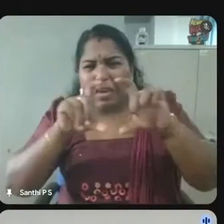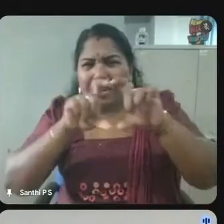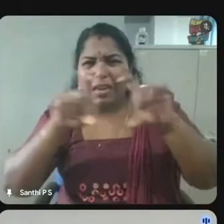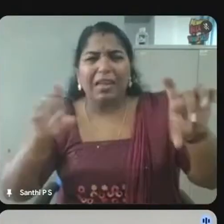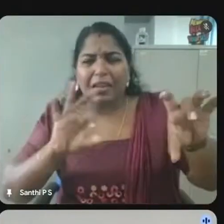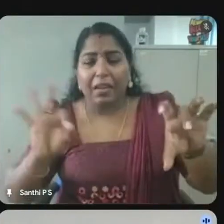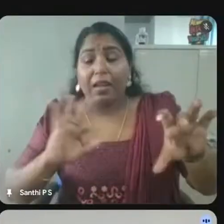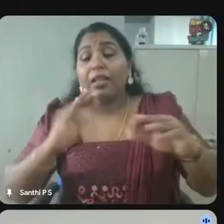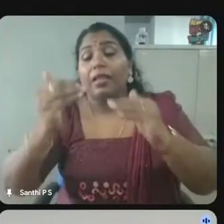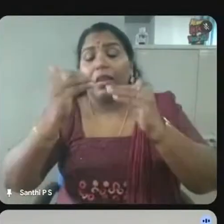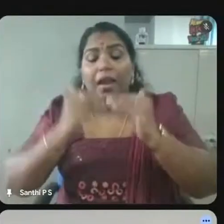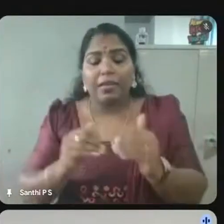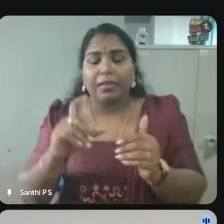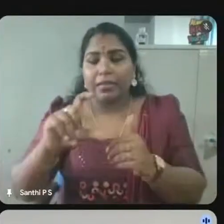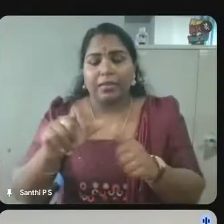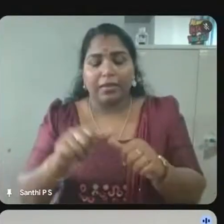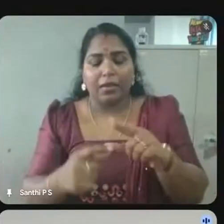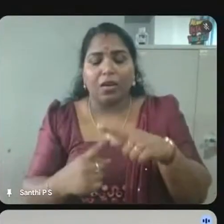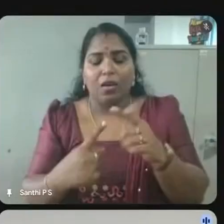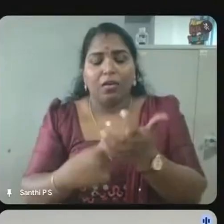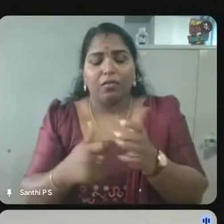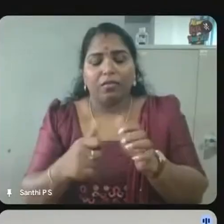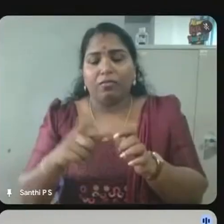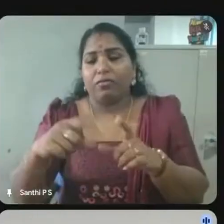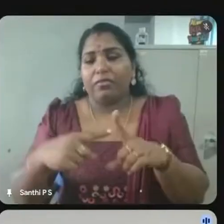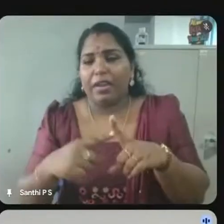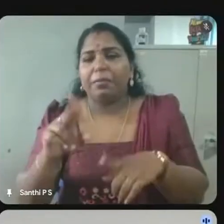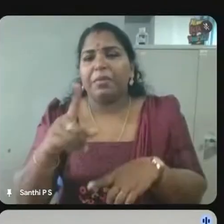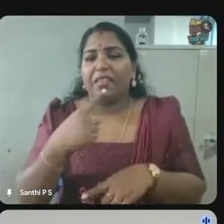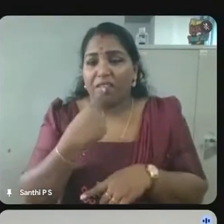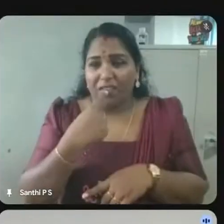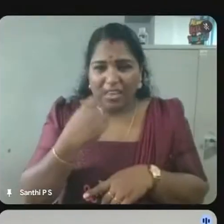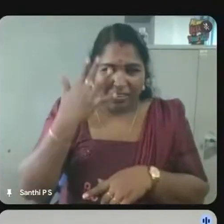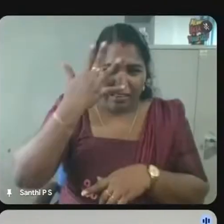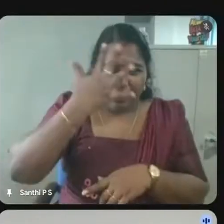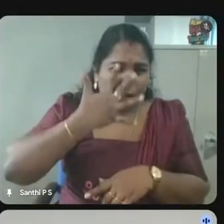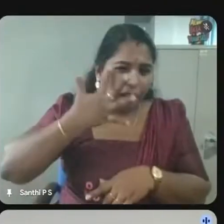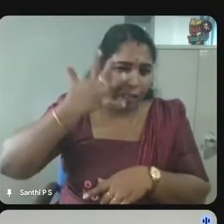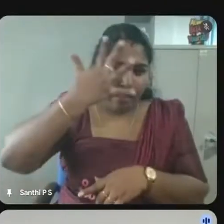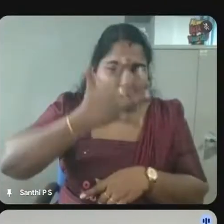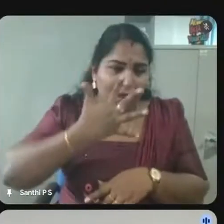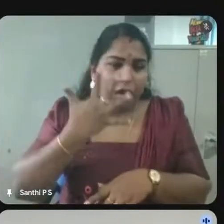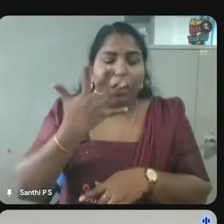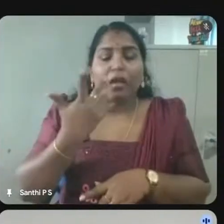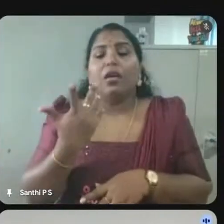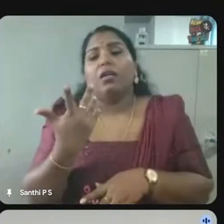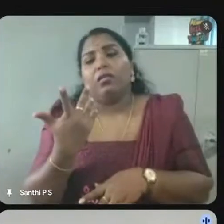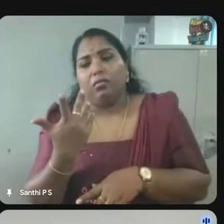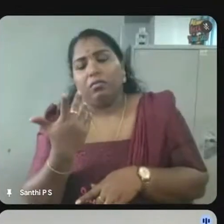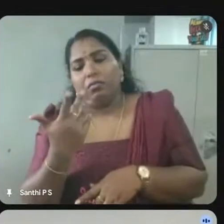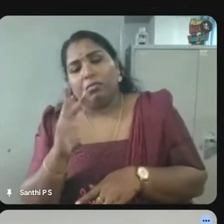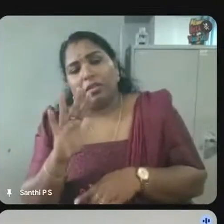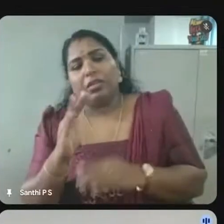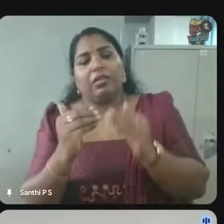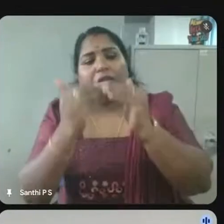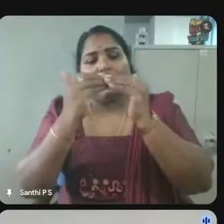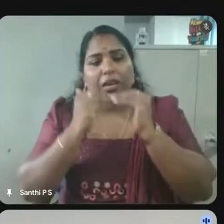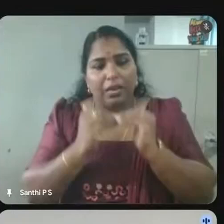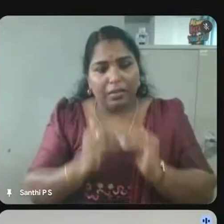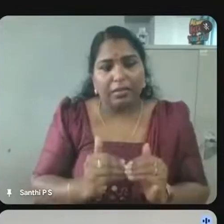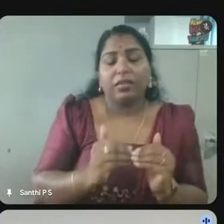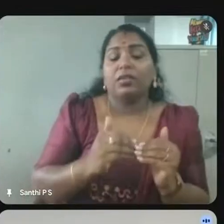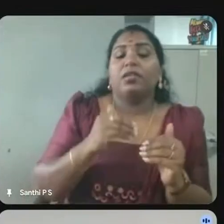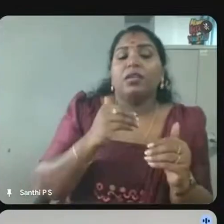പറയും, മങ്ങിയ കാഴ്ചയാണ് കിട്ടുന്നത്. ഡയബറ്റിക് റെറ്റിനോപ്പത്തിയിൽ ഓരോ സ്റ്റേജ് അനുസരിച്ച് ഒത്ത നടുക്ക് നീർക്കെട്ടാണെങ്കിൽ സെൻട്രൽ പോർഷൻ കാണില്ല.